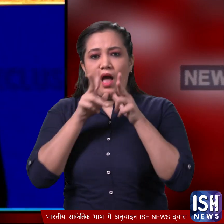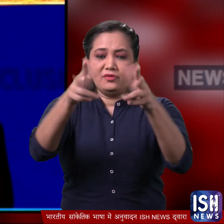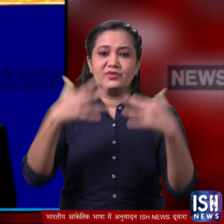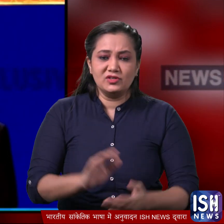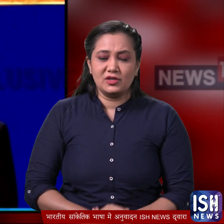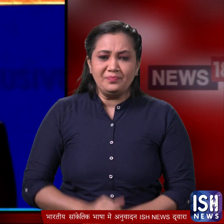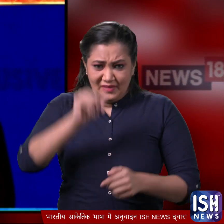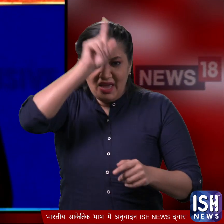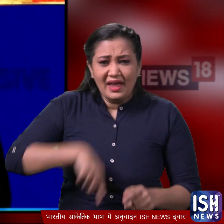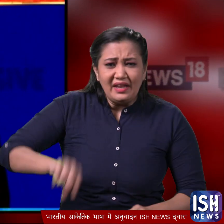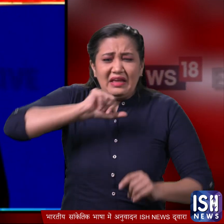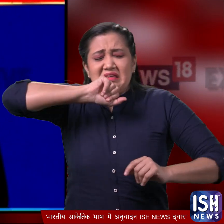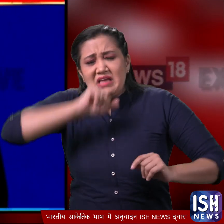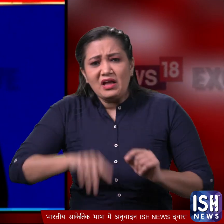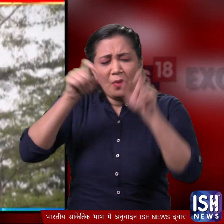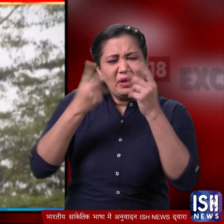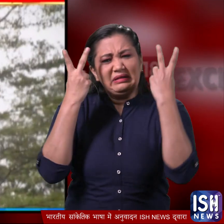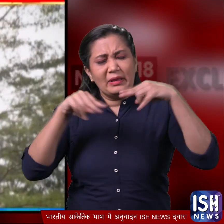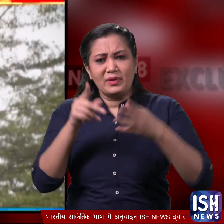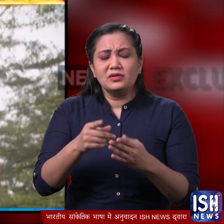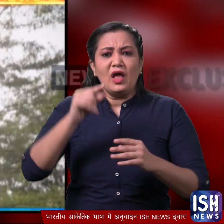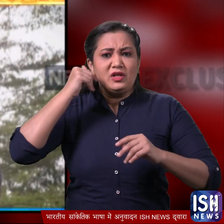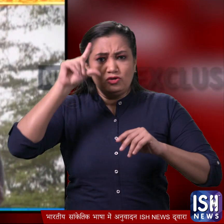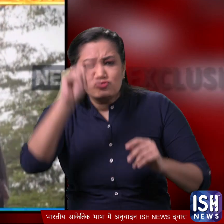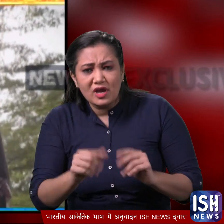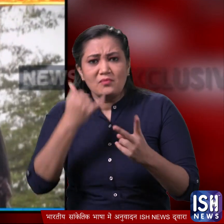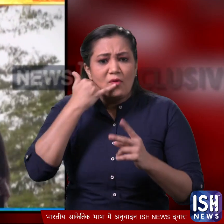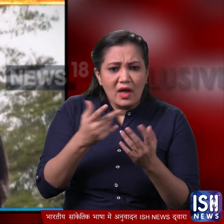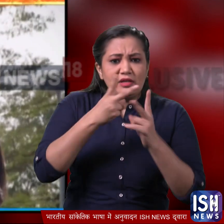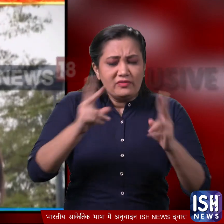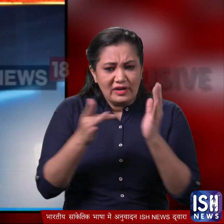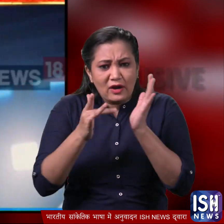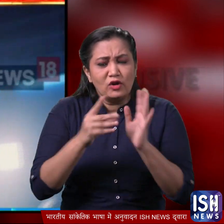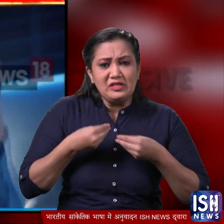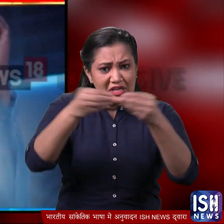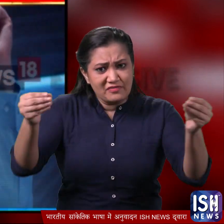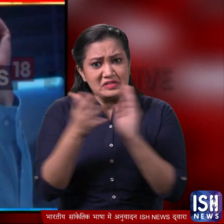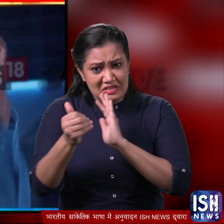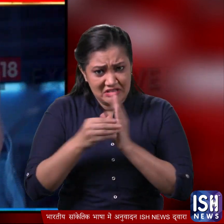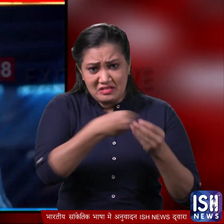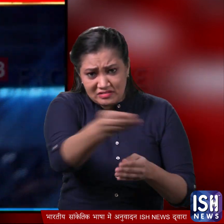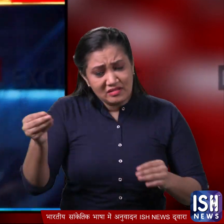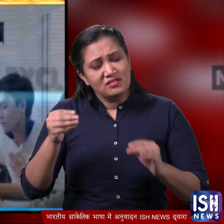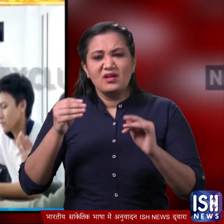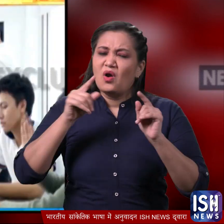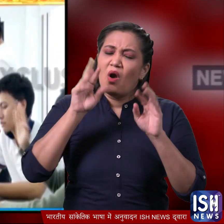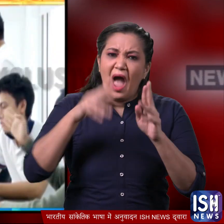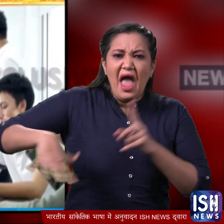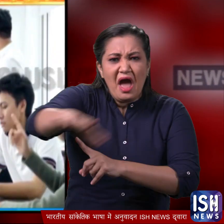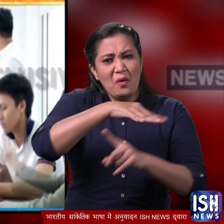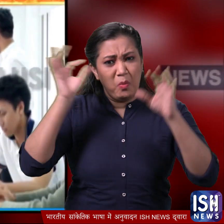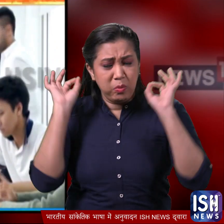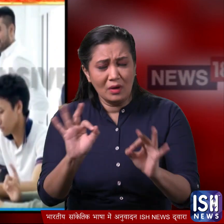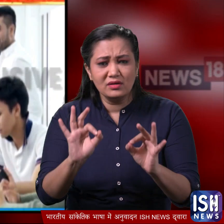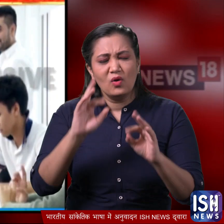था। We have the youngest population in the world. Give them affordable digital tools. Give them the skills. Give them